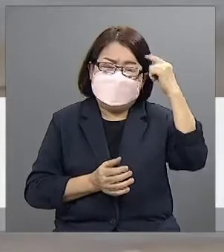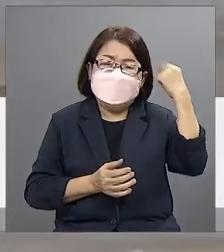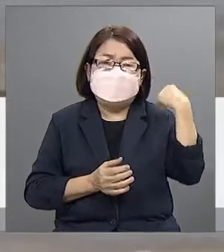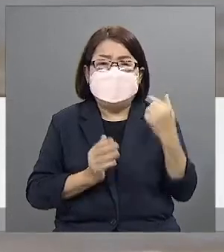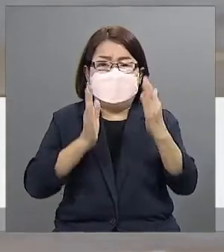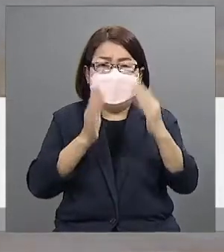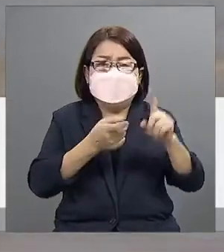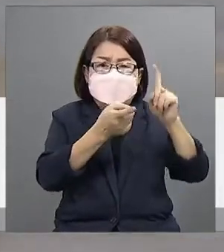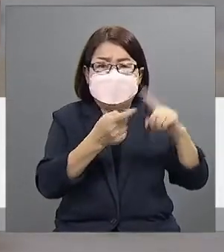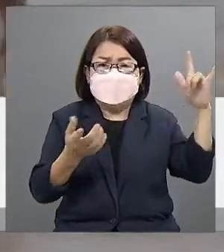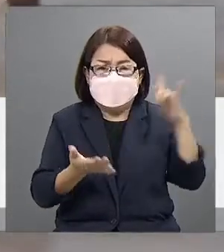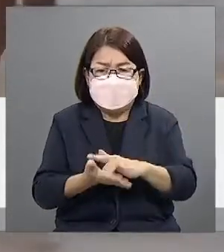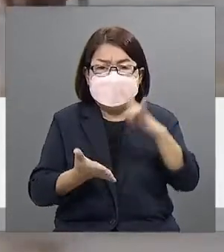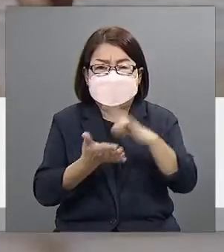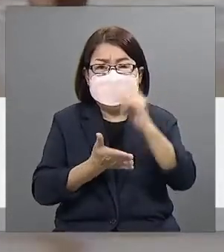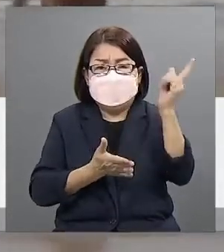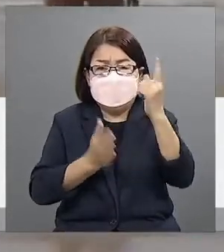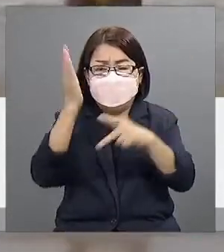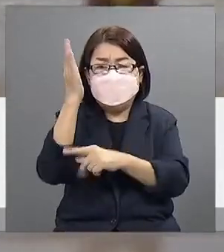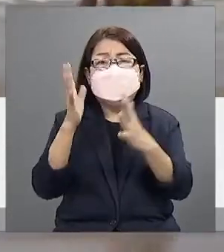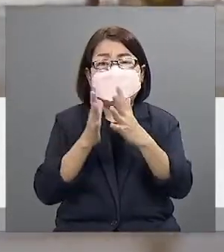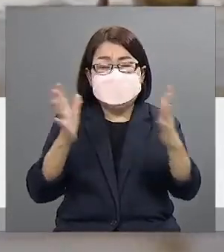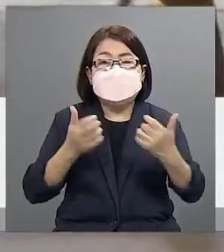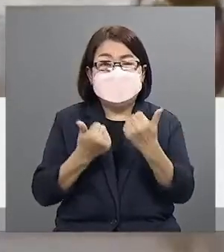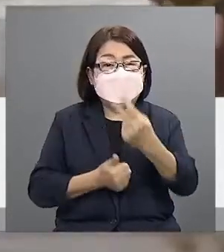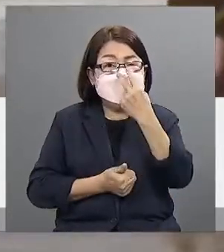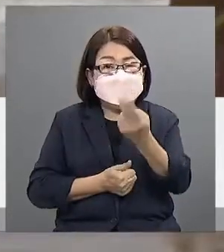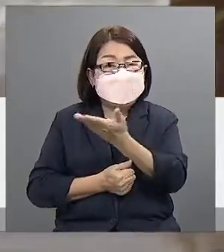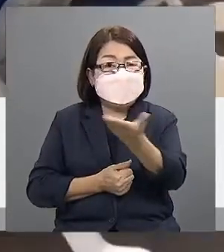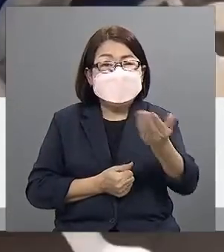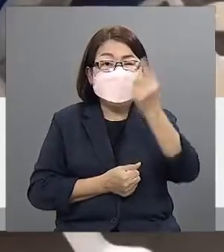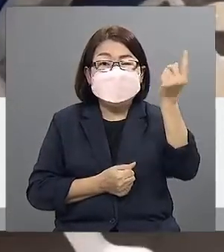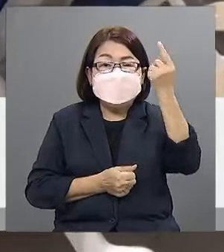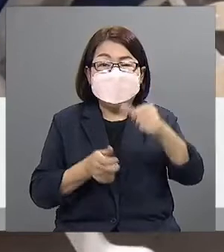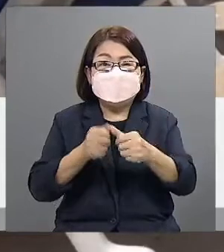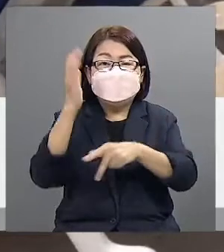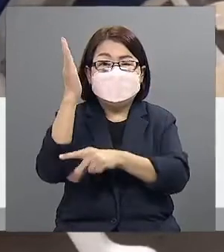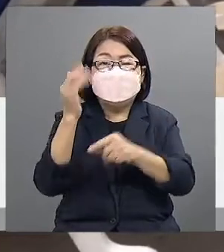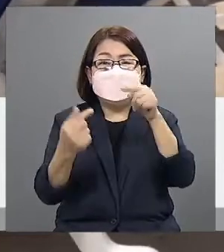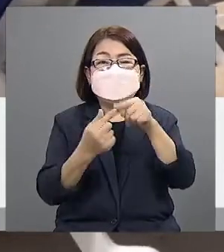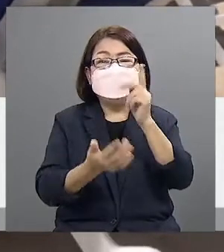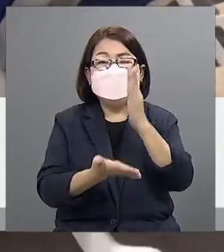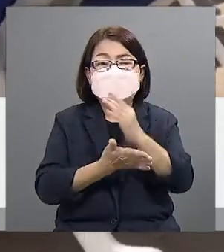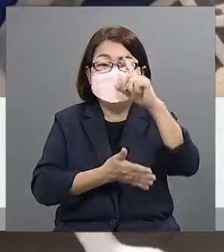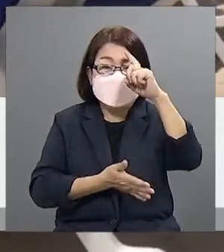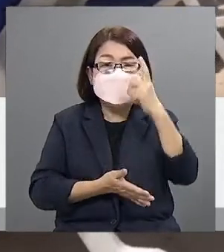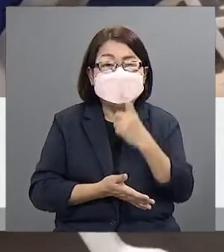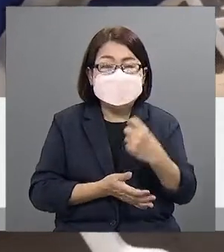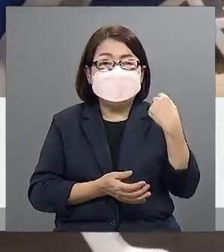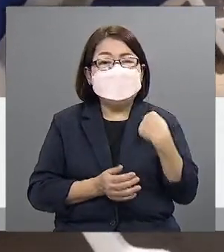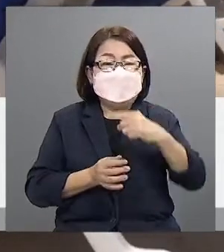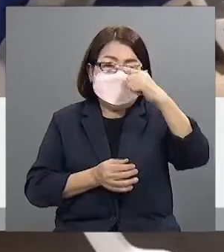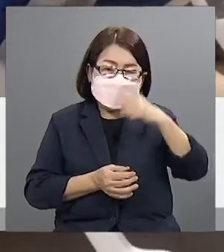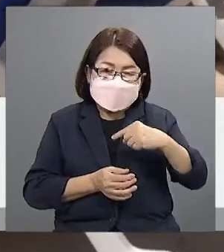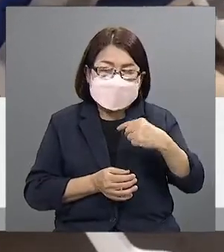ขึ้นขณะที่บรรยากาศแหล่งท่องเที่ยวต่างๆของจังหวัดภูเก็ตช่วงวันหยุดสุดสัปดาห์มีนักท่องเที่ยวทั้งคนไทยและต่างชาติม